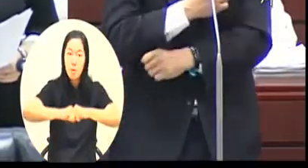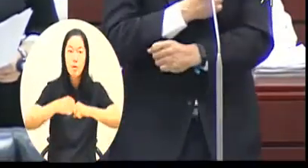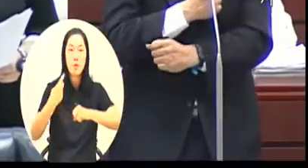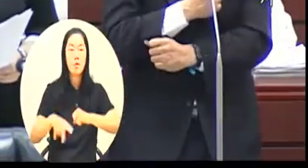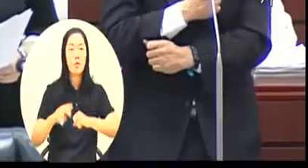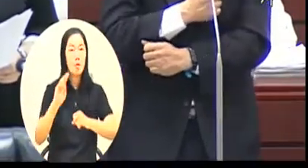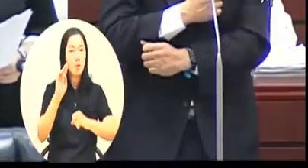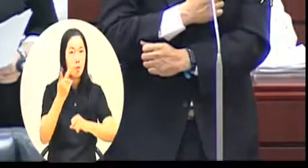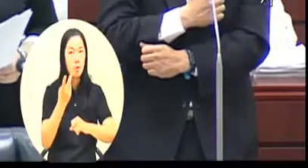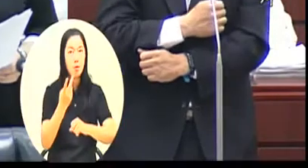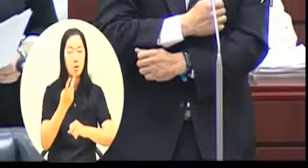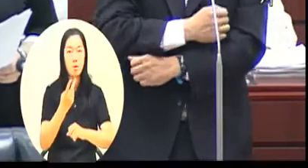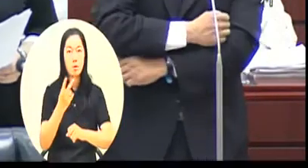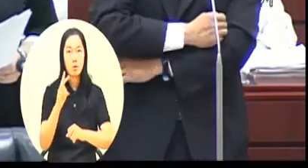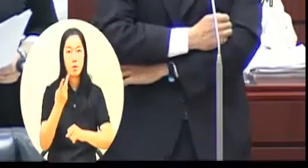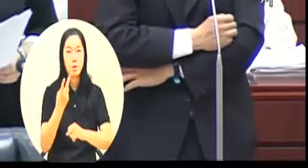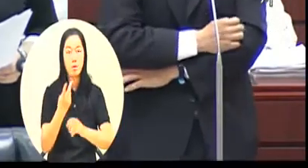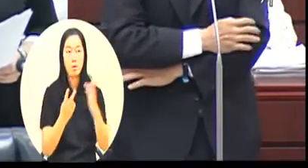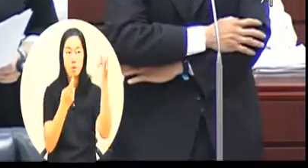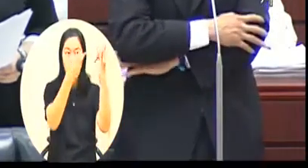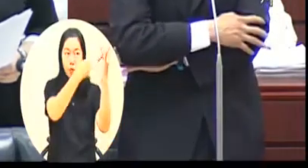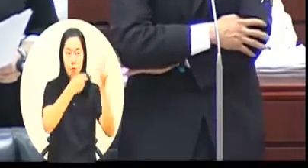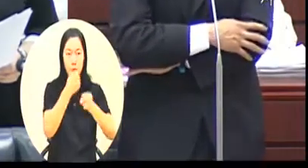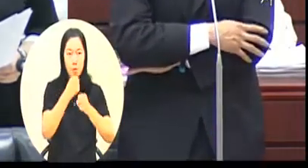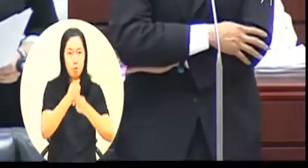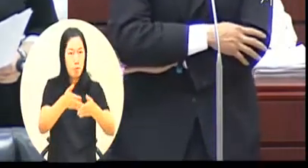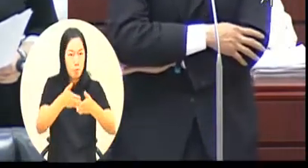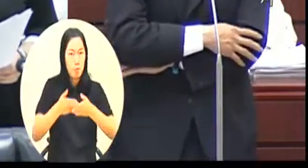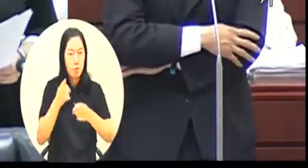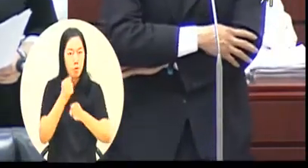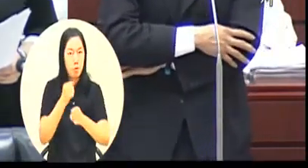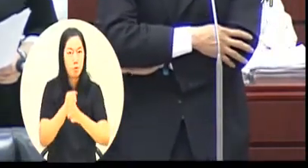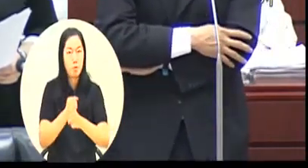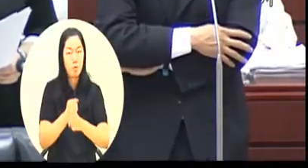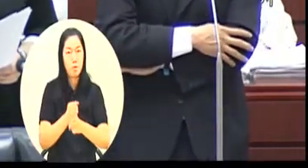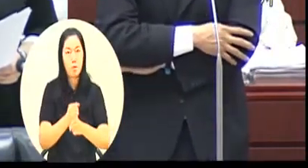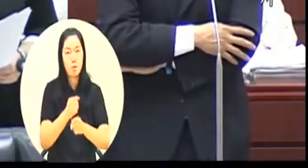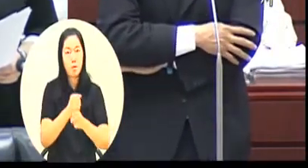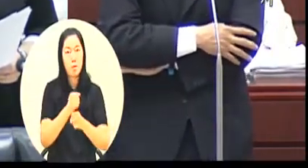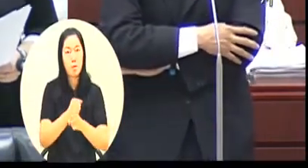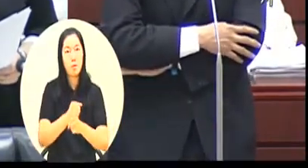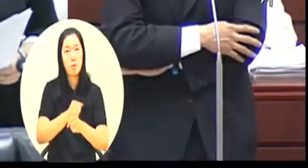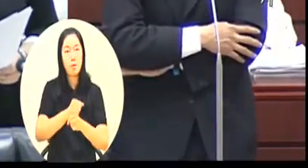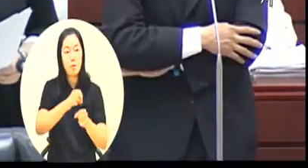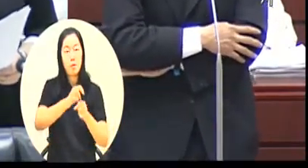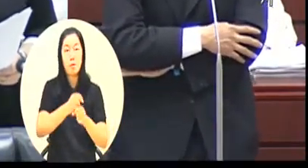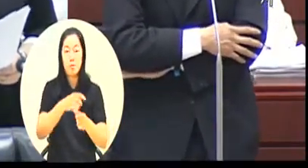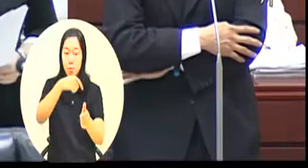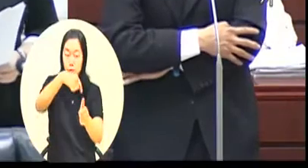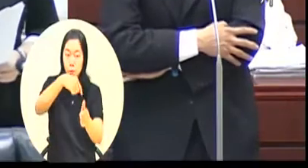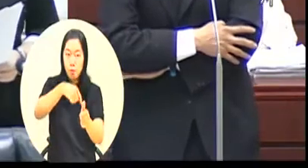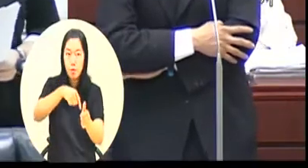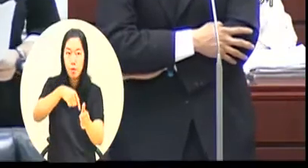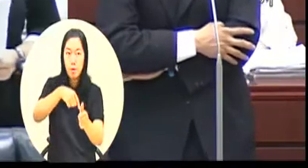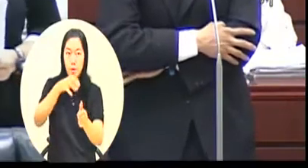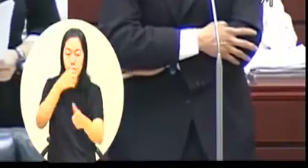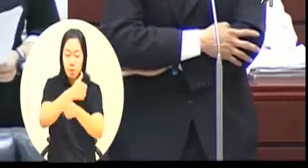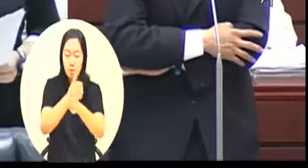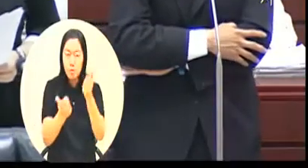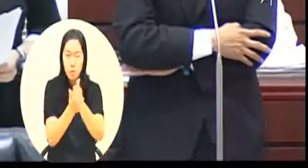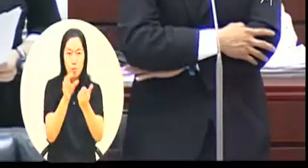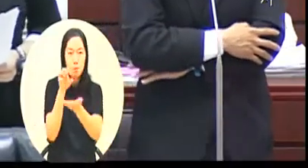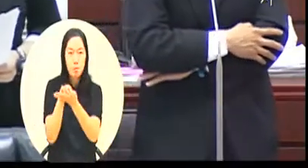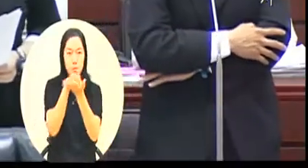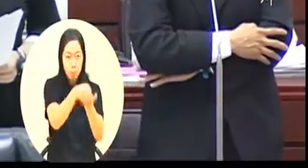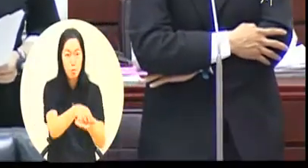要从事树木修剪的工作都需要有经过这方面的讲习 证照吗？ 对对对， 就是说你将来